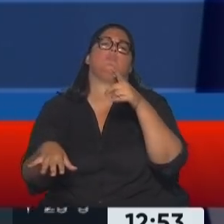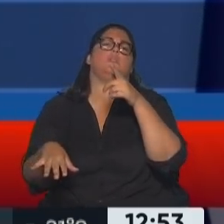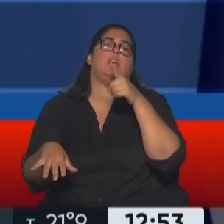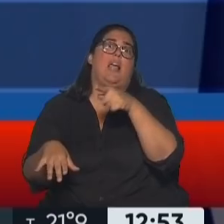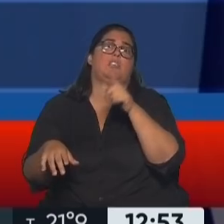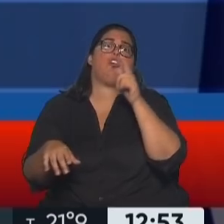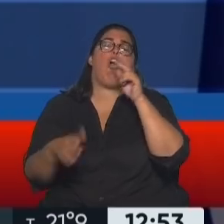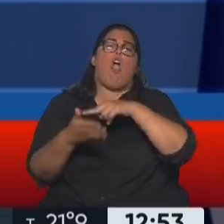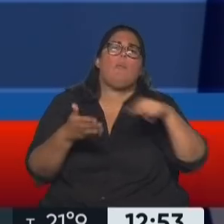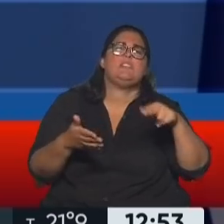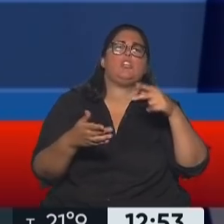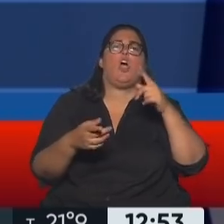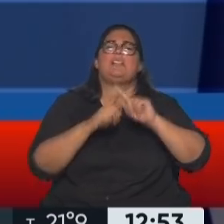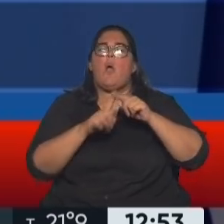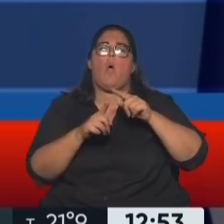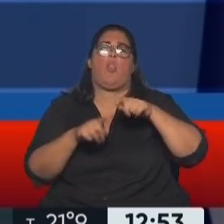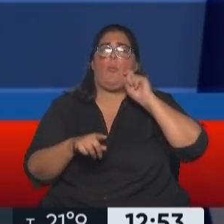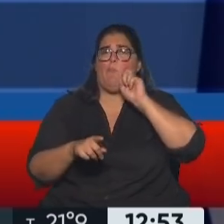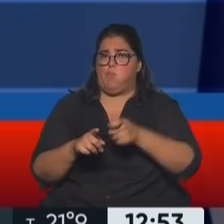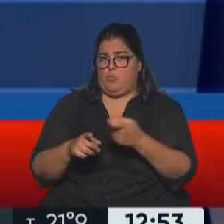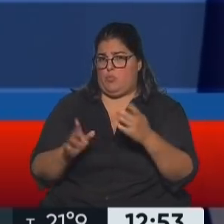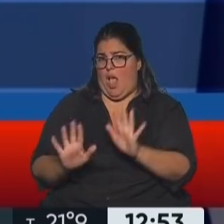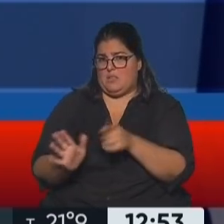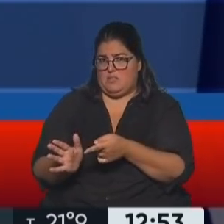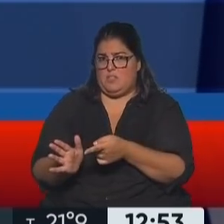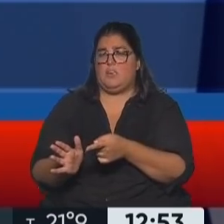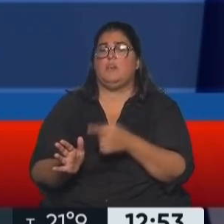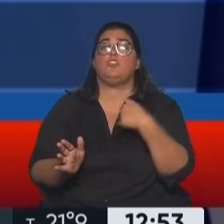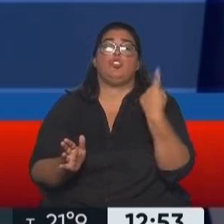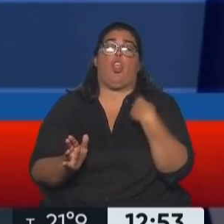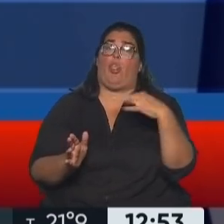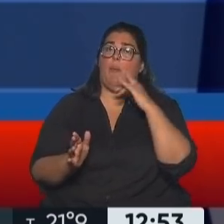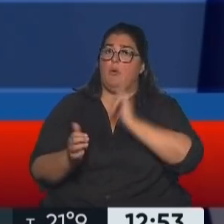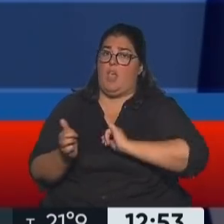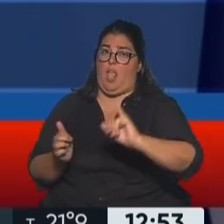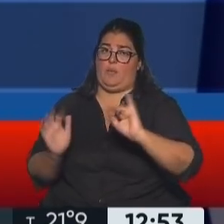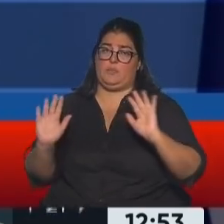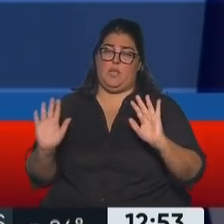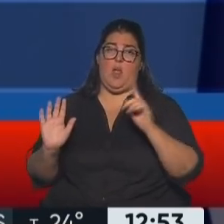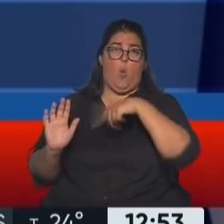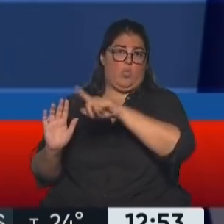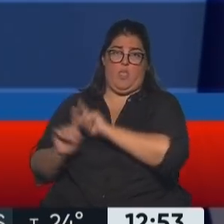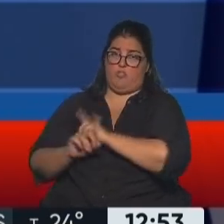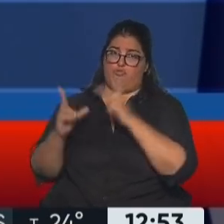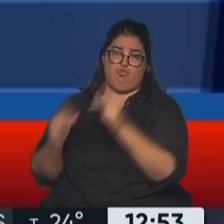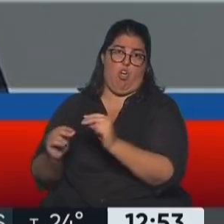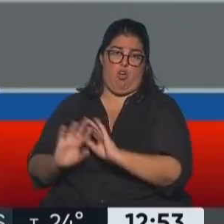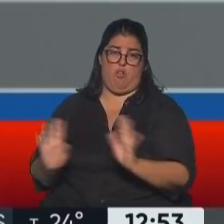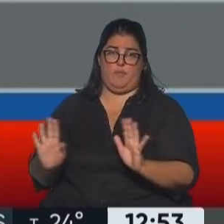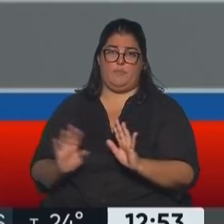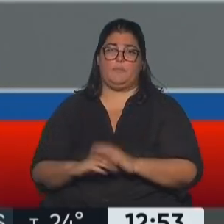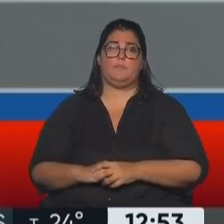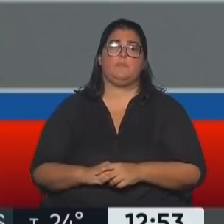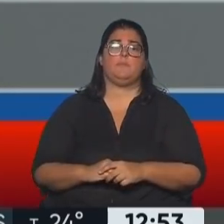das täten, was alles nicht wahr ist und völlig nicht stimmt. Aber man muss das ja zur Kenntnis nehmen.